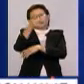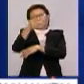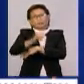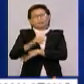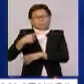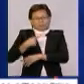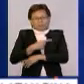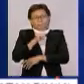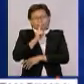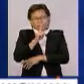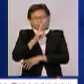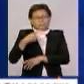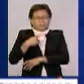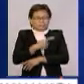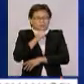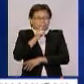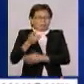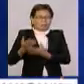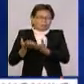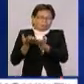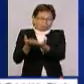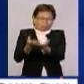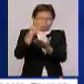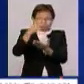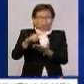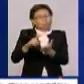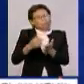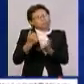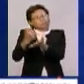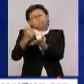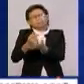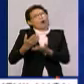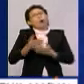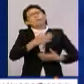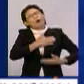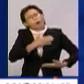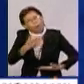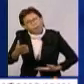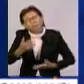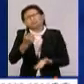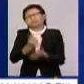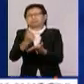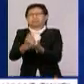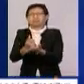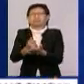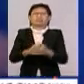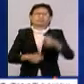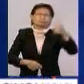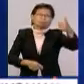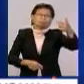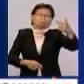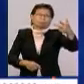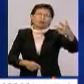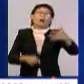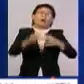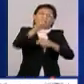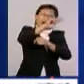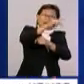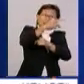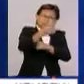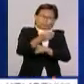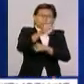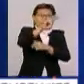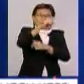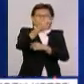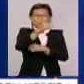Kita memang memberikan tawaran untuk memberi apa-apa pertolongan. Dan ini adalah antara NGO-NGO dengan counterpart